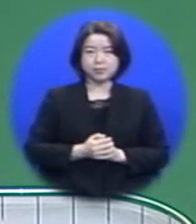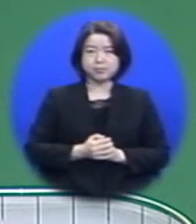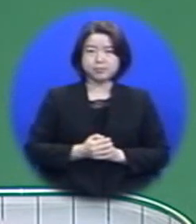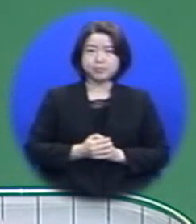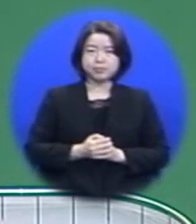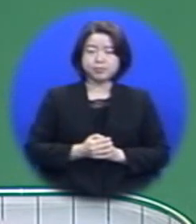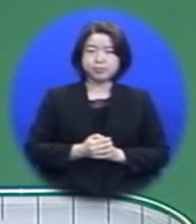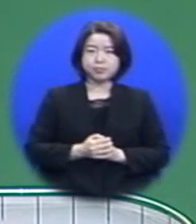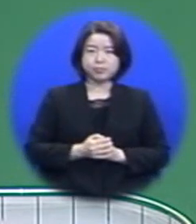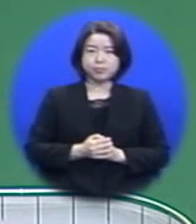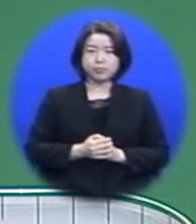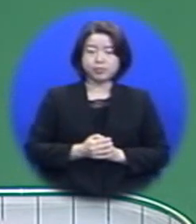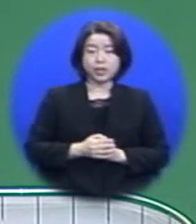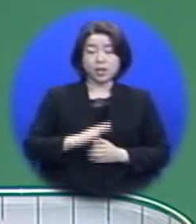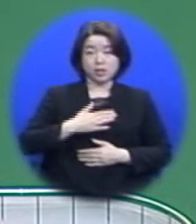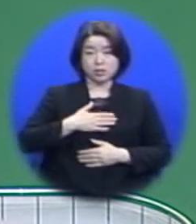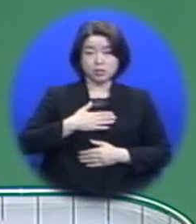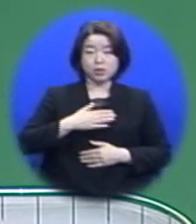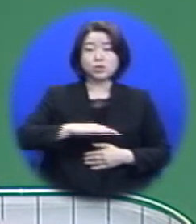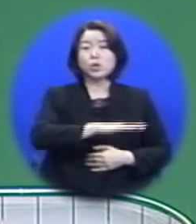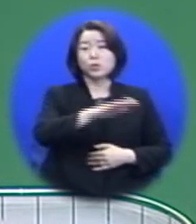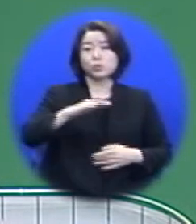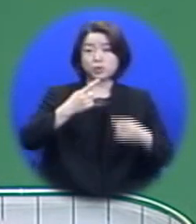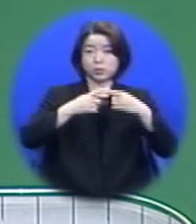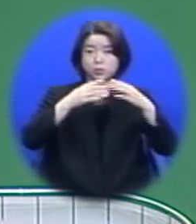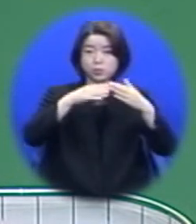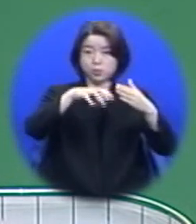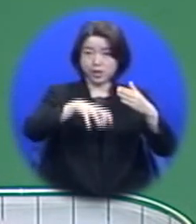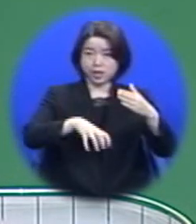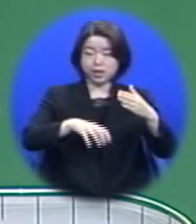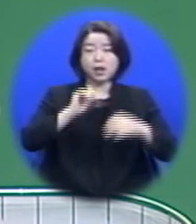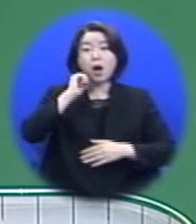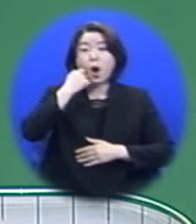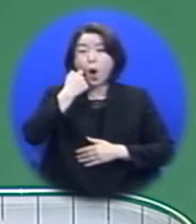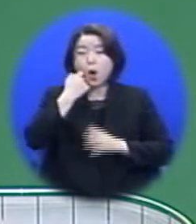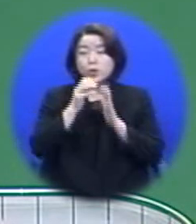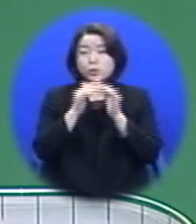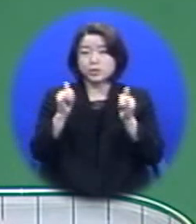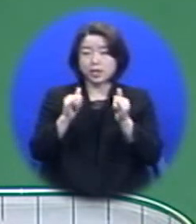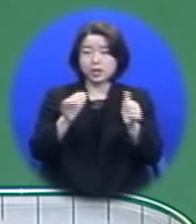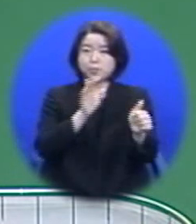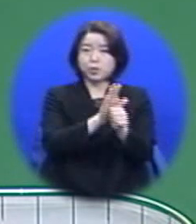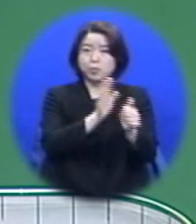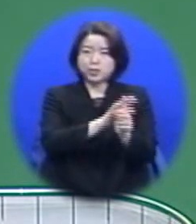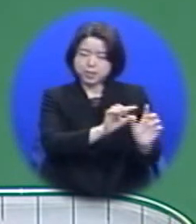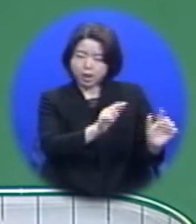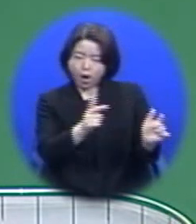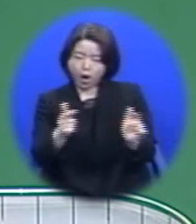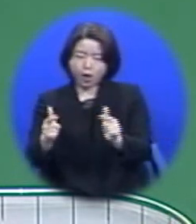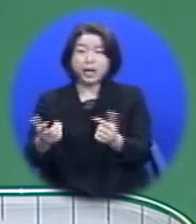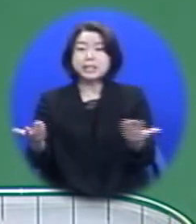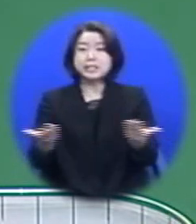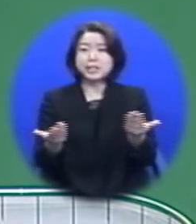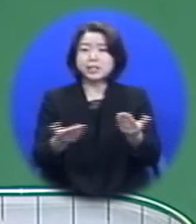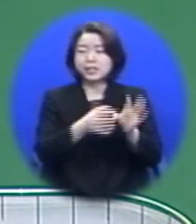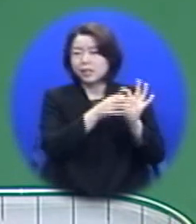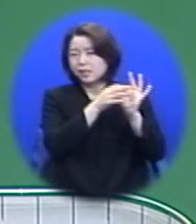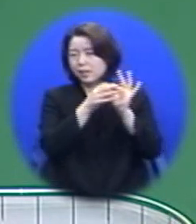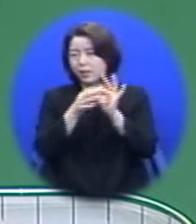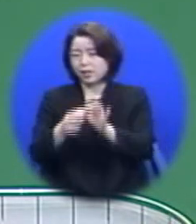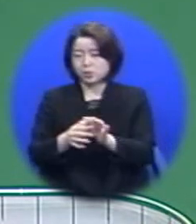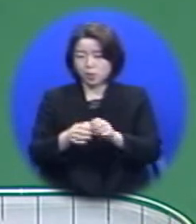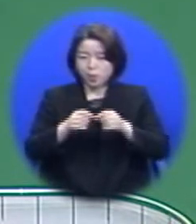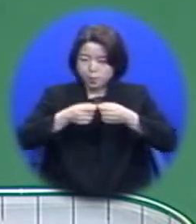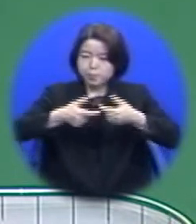신비주의 저는 우리 교회 안에 어려운 이들을 돕는 여러 가지 일들이 계속